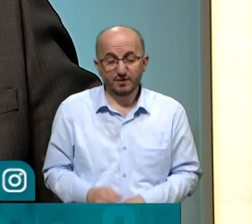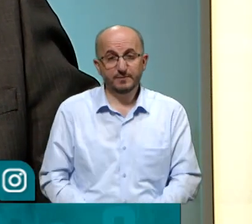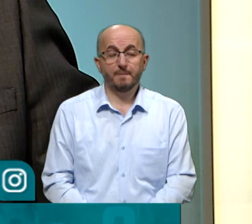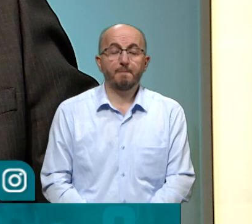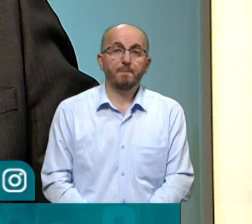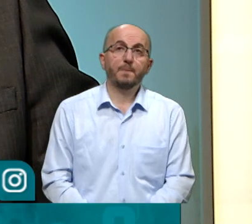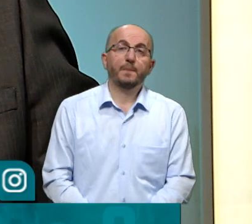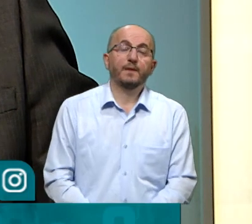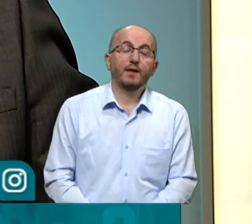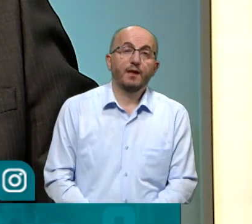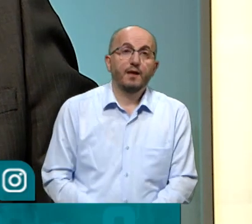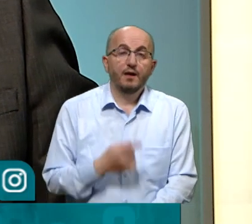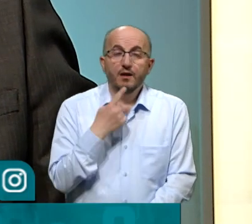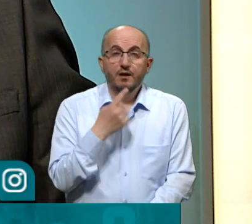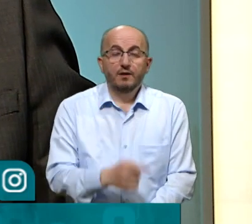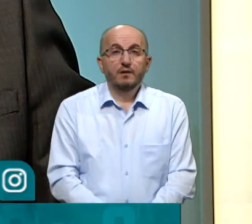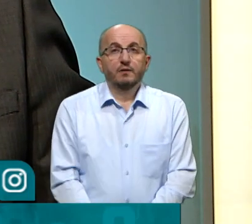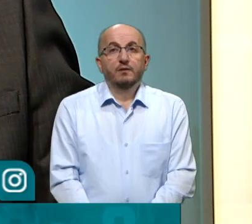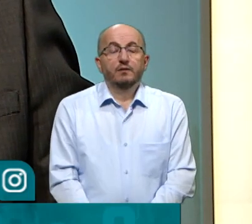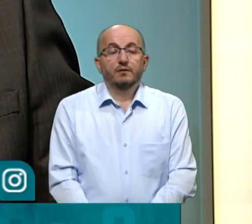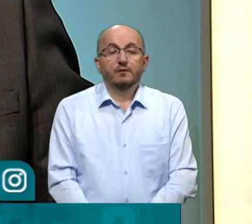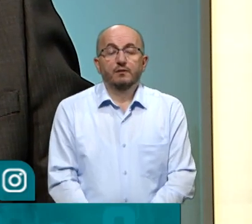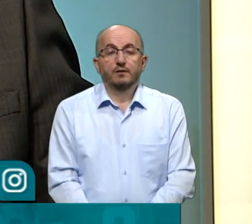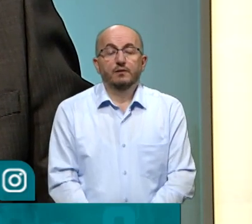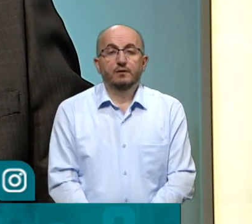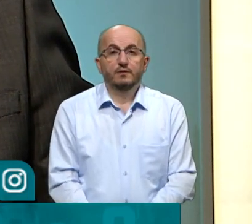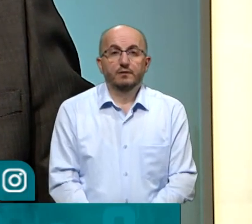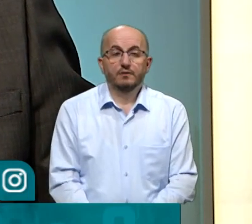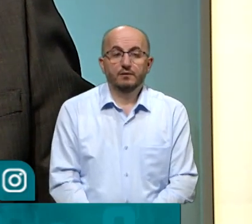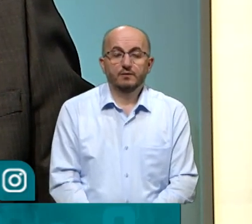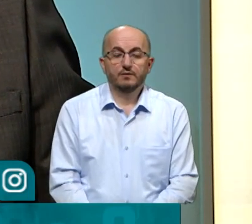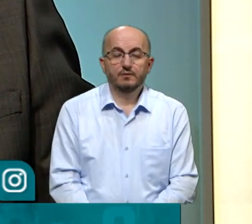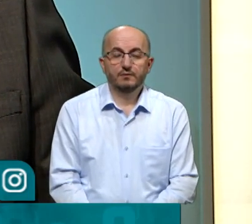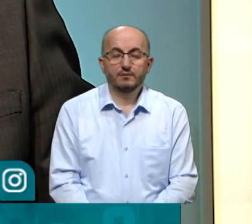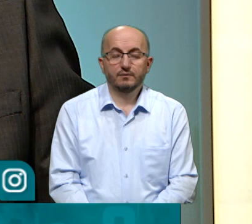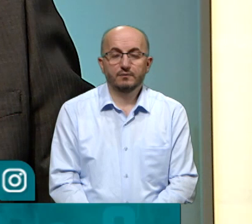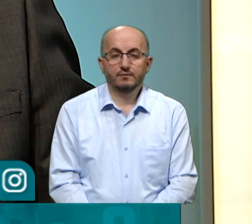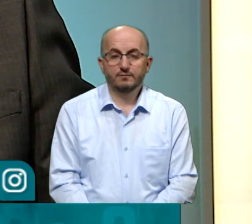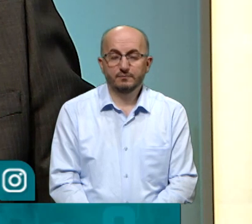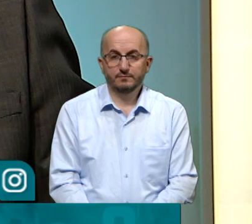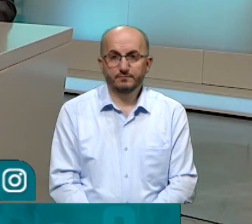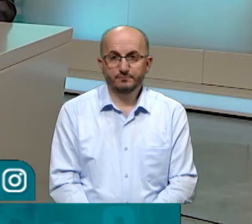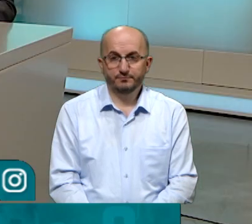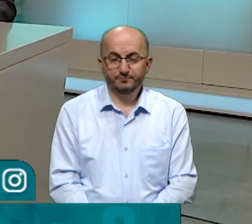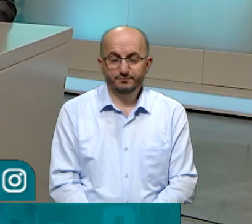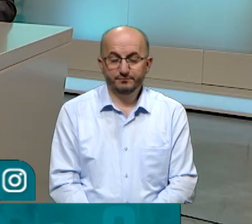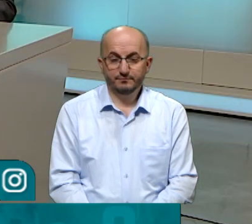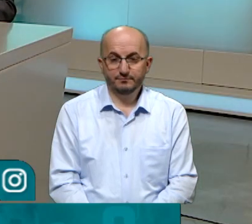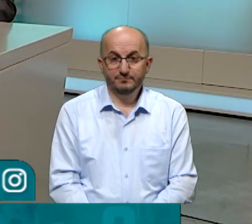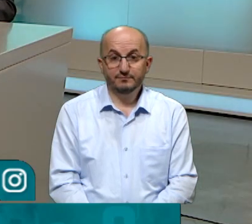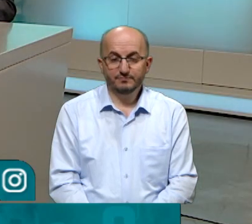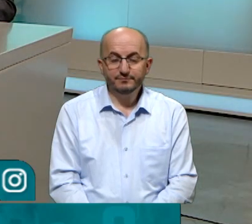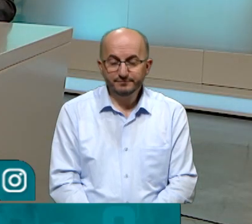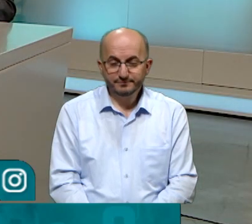tanesi Çok manidar diyor ki meyve zerura Jolie'ye selinnaz Hatta ye'ti yağmurluk yana